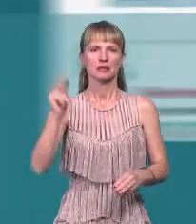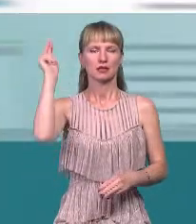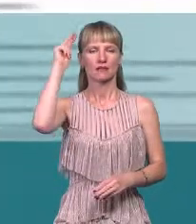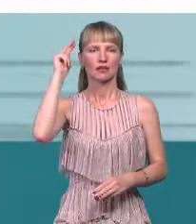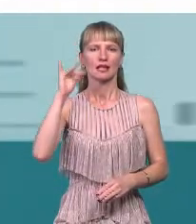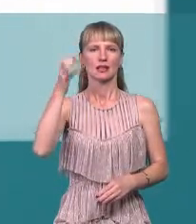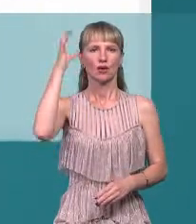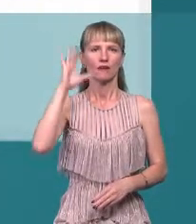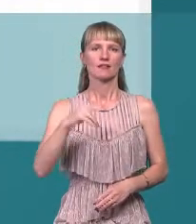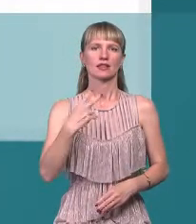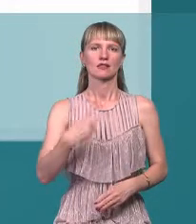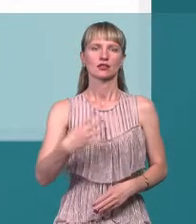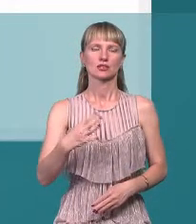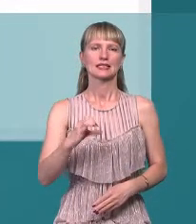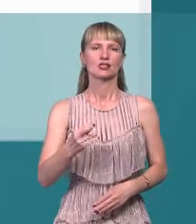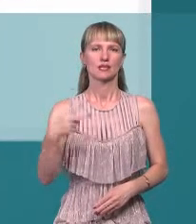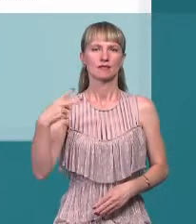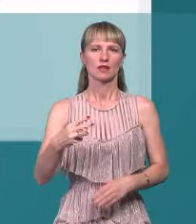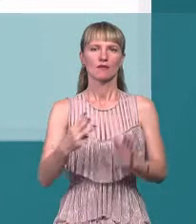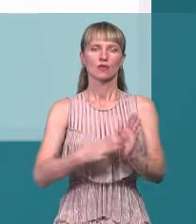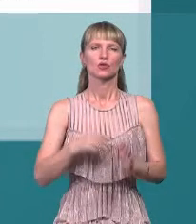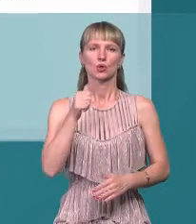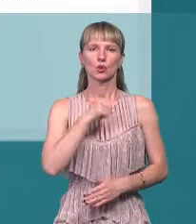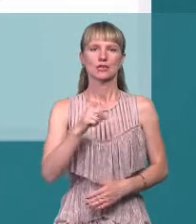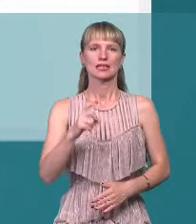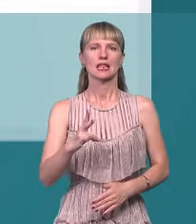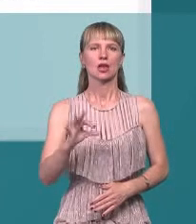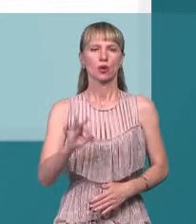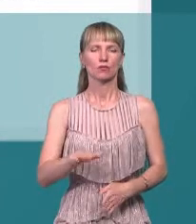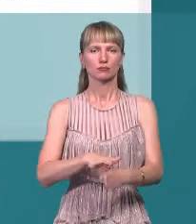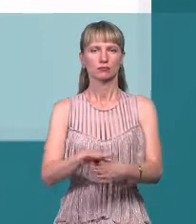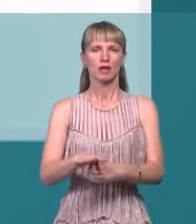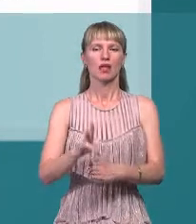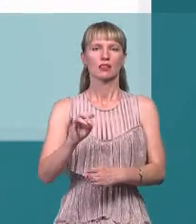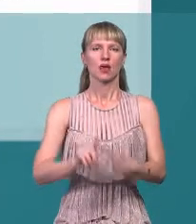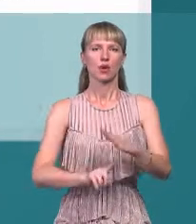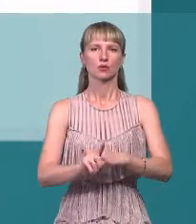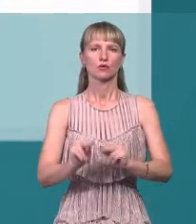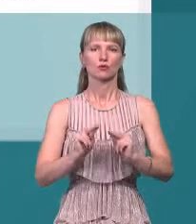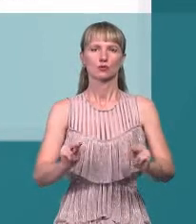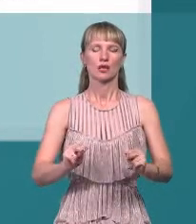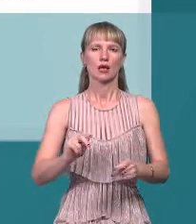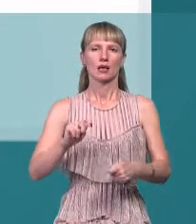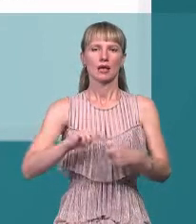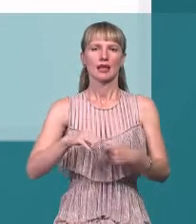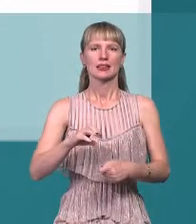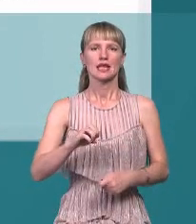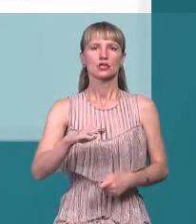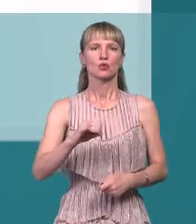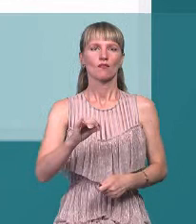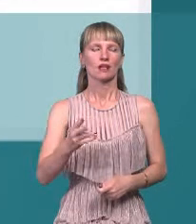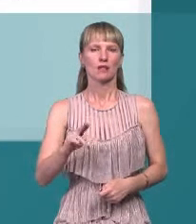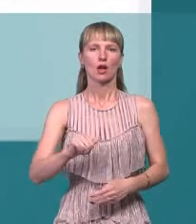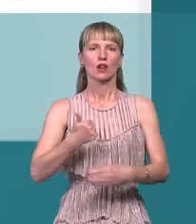Від 24 січня 2008 року зовнішнє оцінювання здійснюється на основі педагогічного тестування. Головна мета